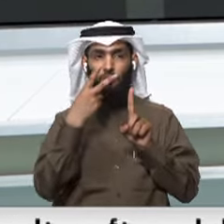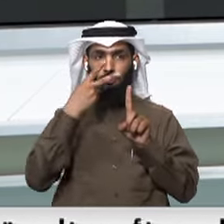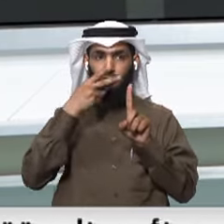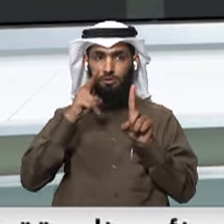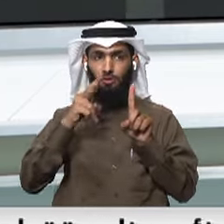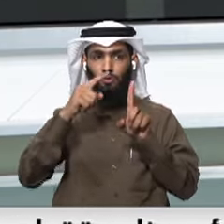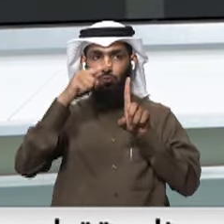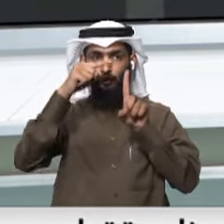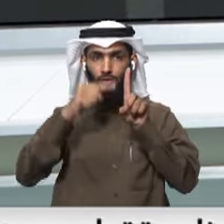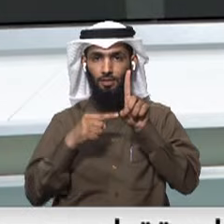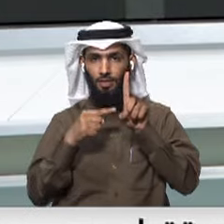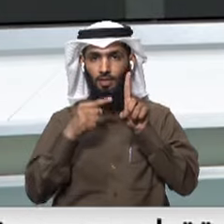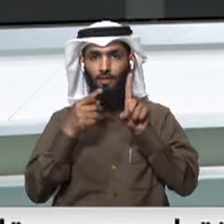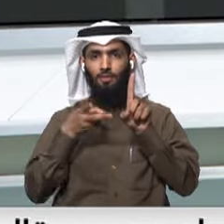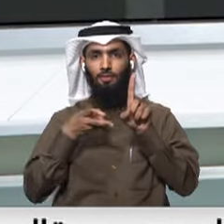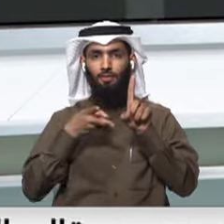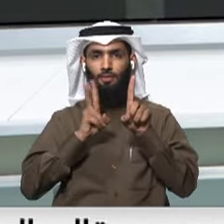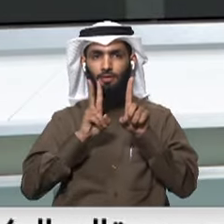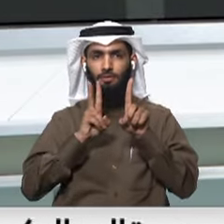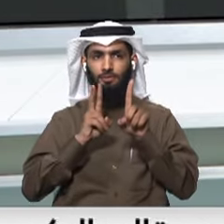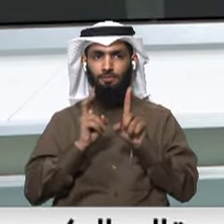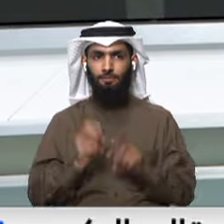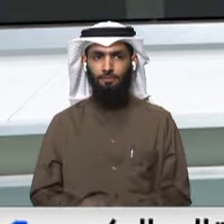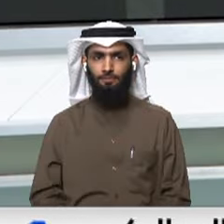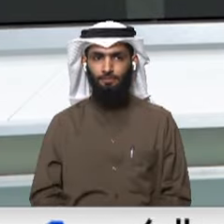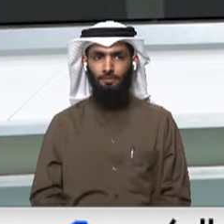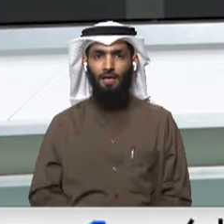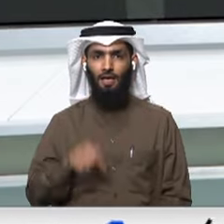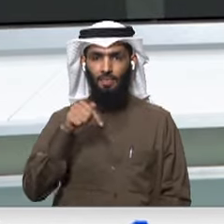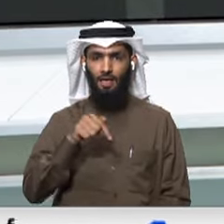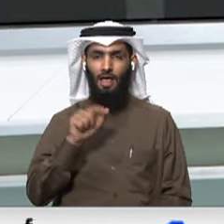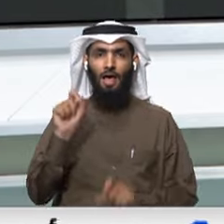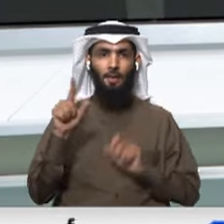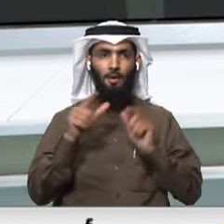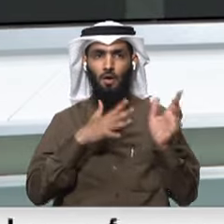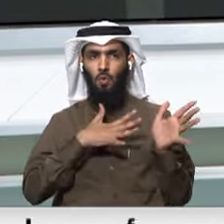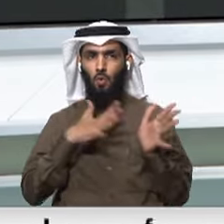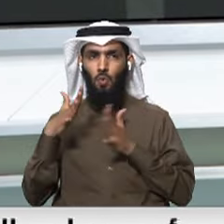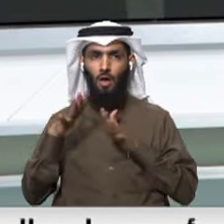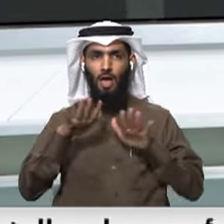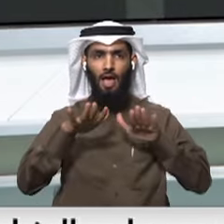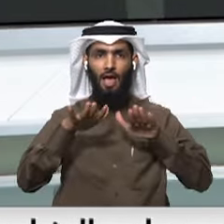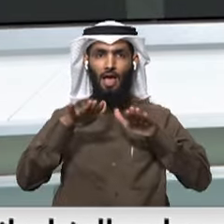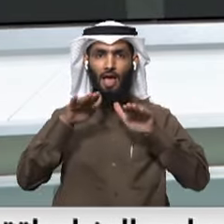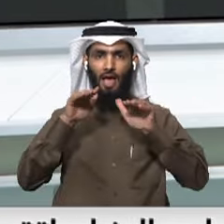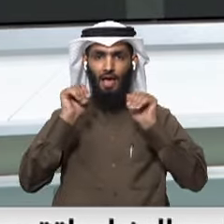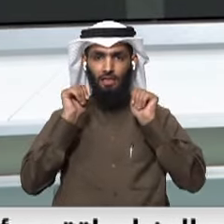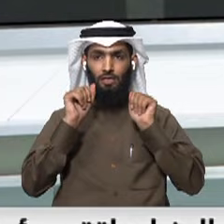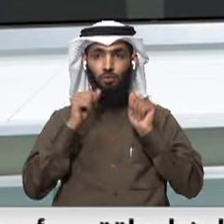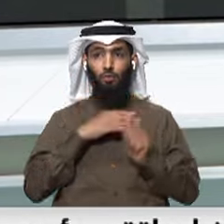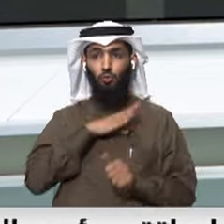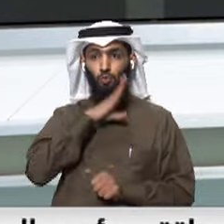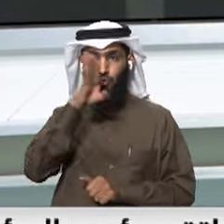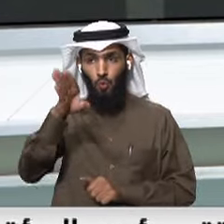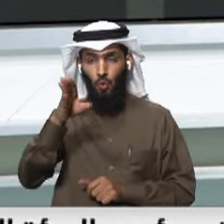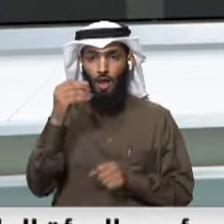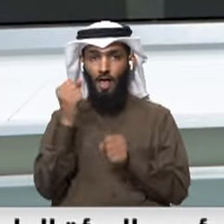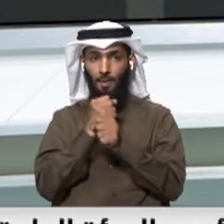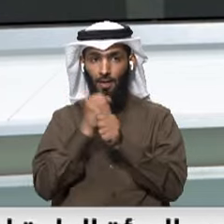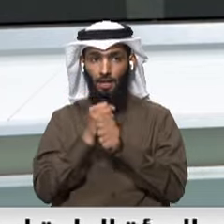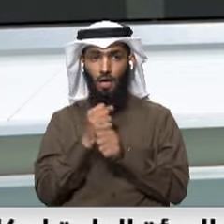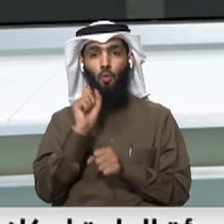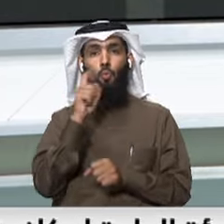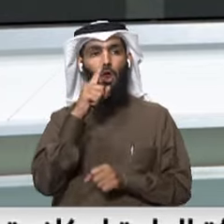مئويه والصغره 12 درجه مئويه كانت هذه نشرتنا الجويه لا تنسون تتابعونها قبل اي نشاط حابين تسووه شكرا